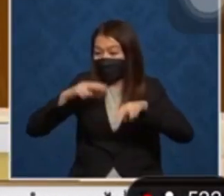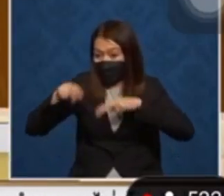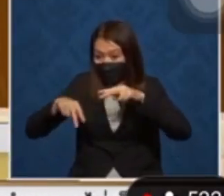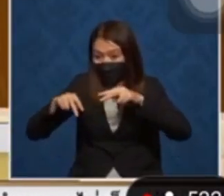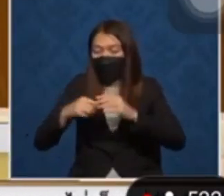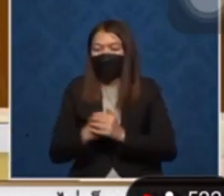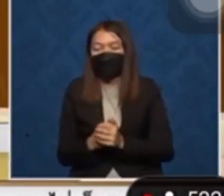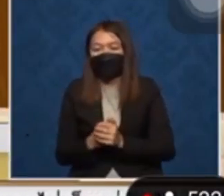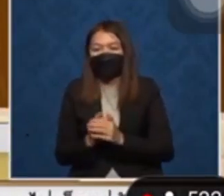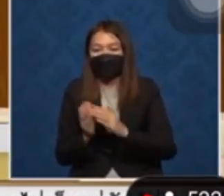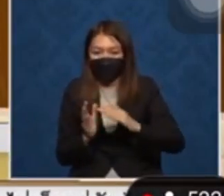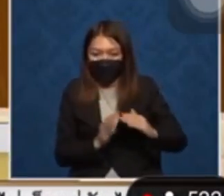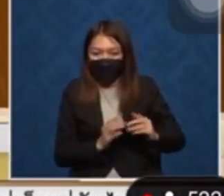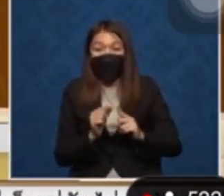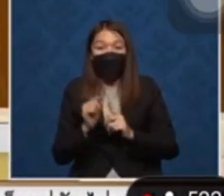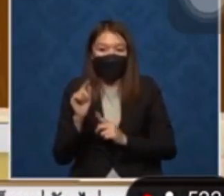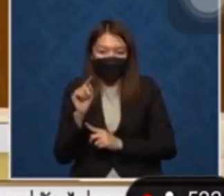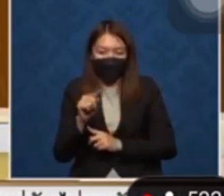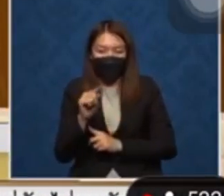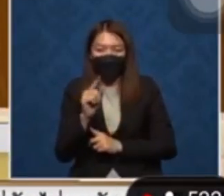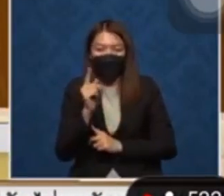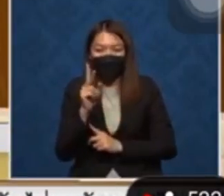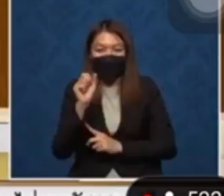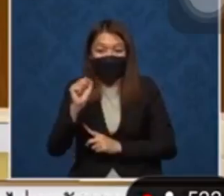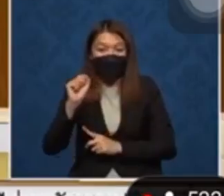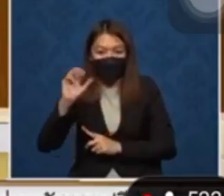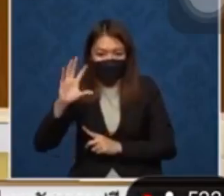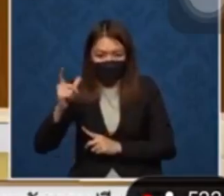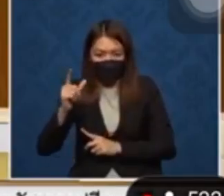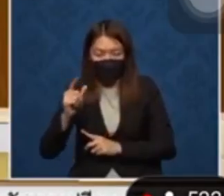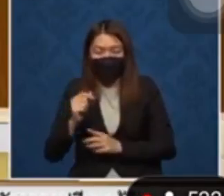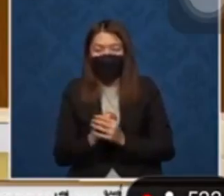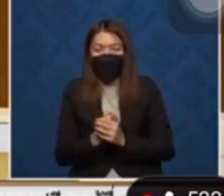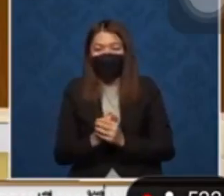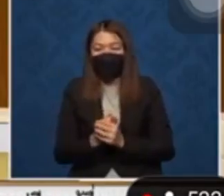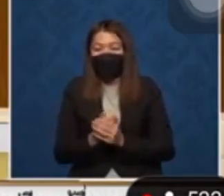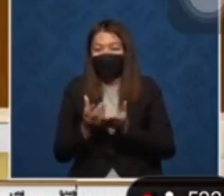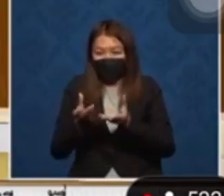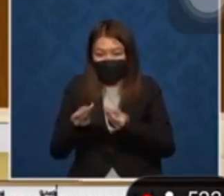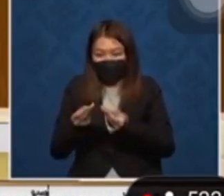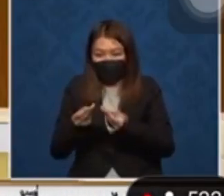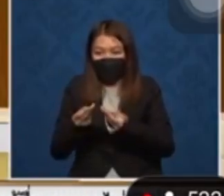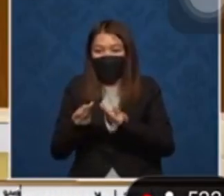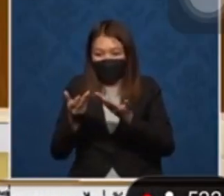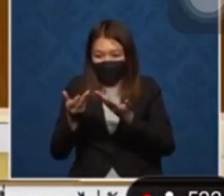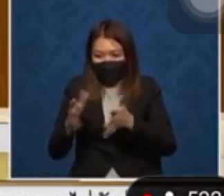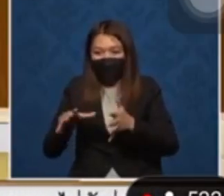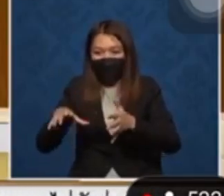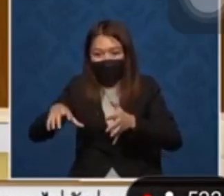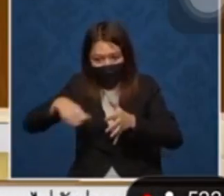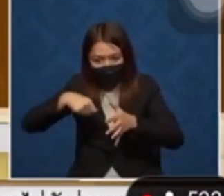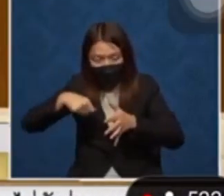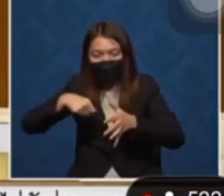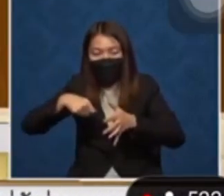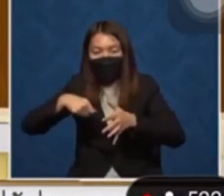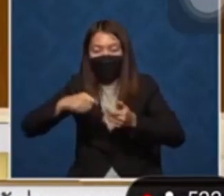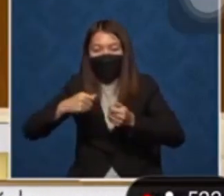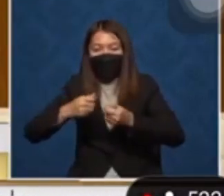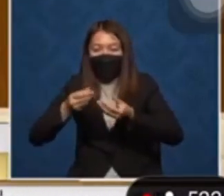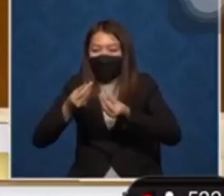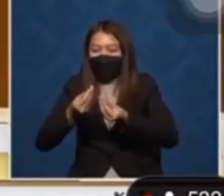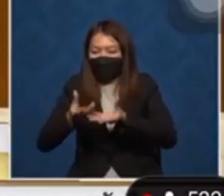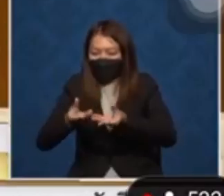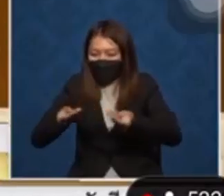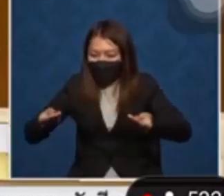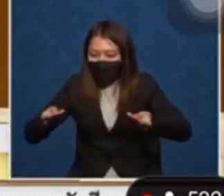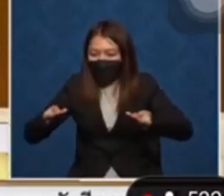ที่ 3/2559 หลังจากที่ท่านจัดหาที่ดินแล้วยังไม่พอที่ดินบางที่ดินซึ่งเป็นพื้นที่